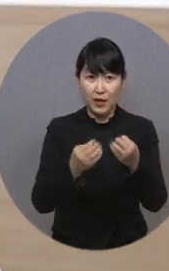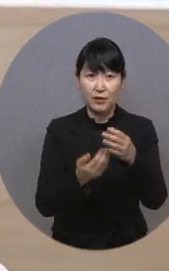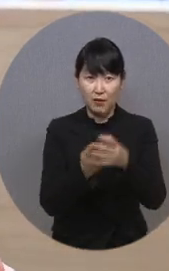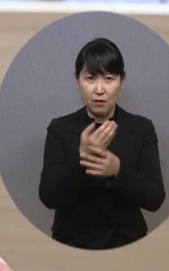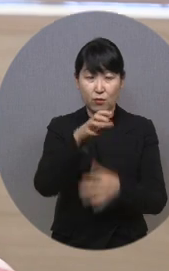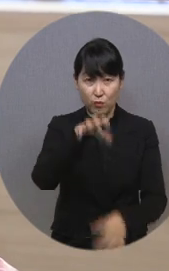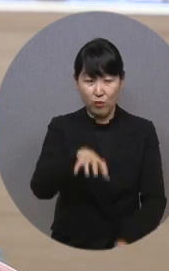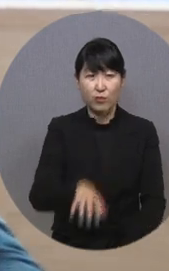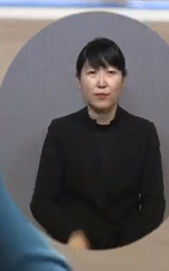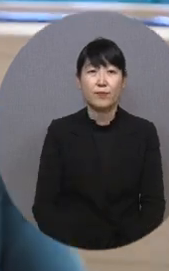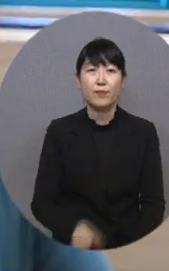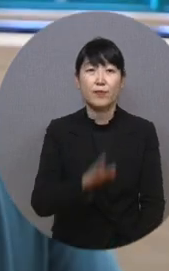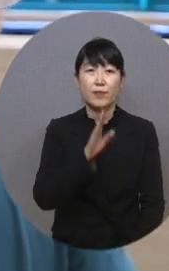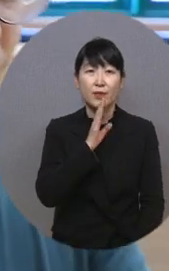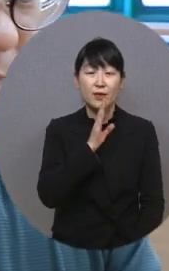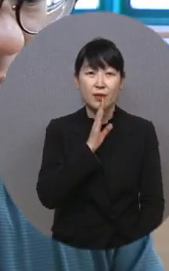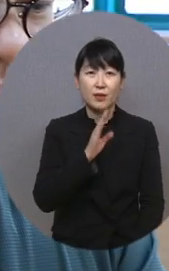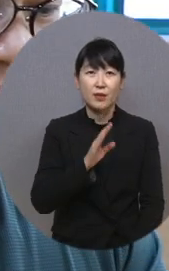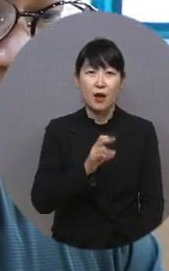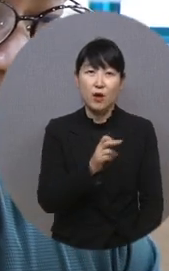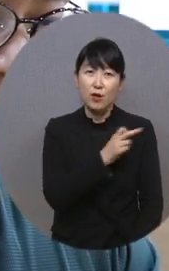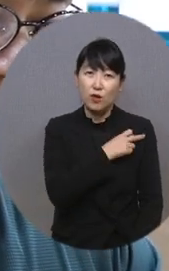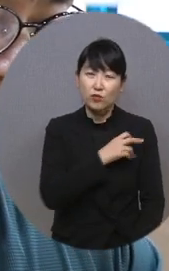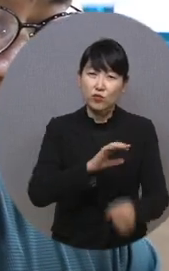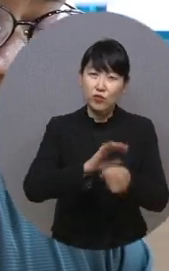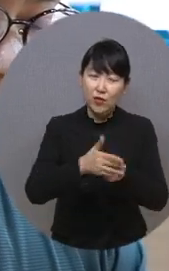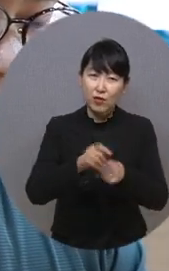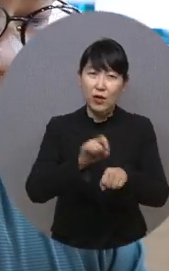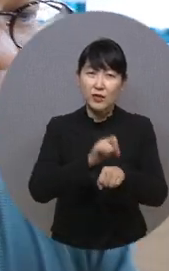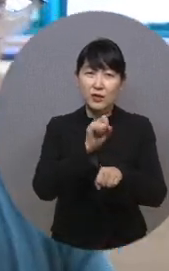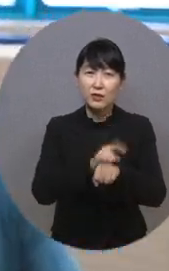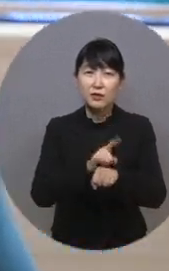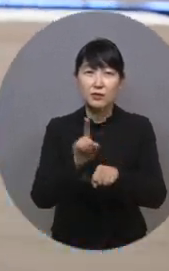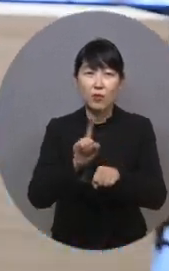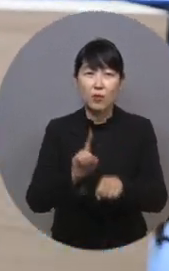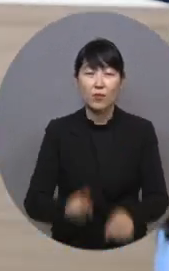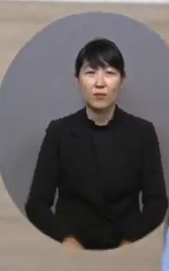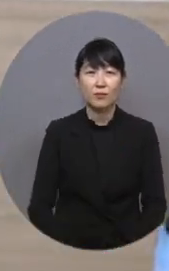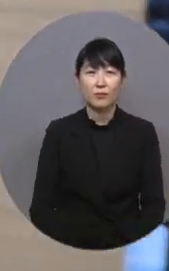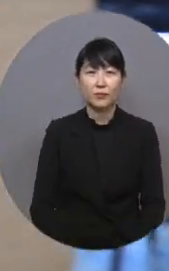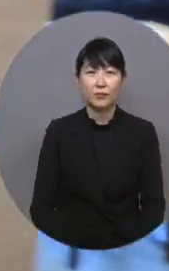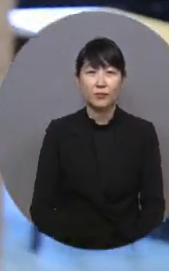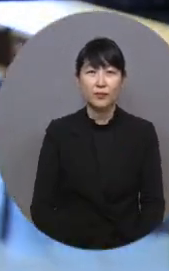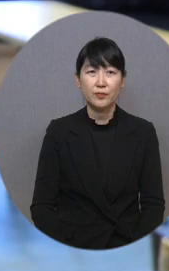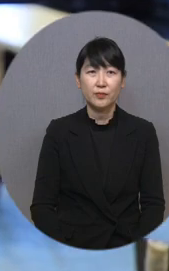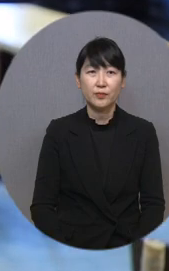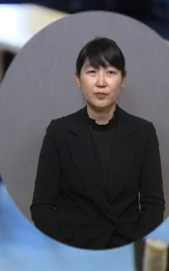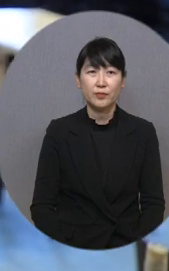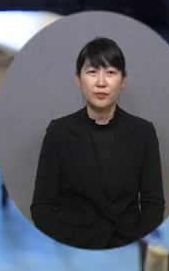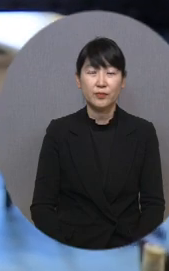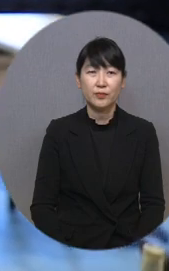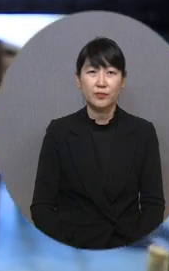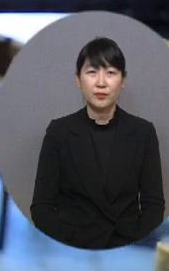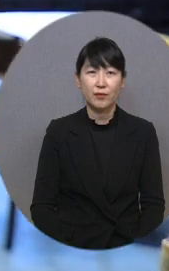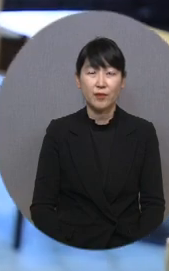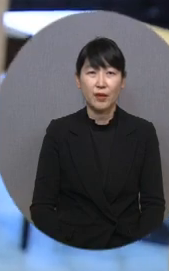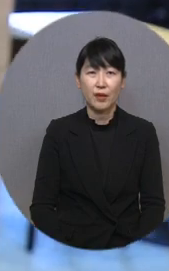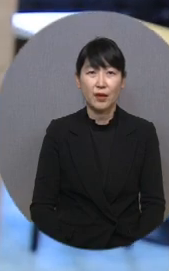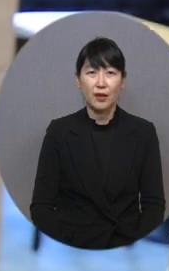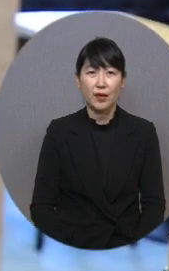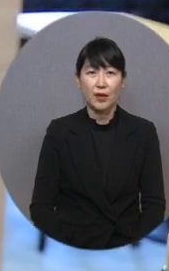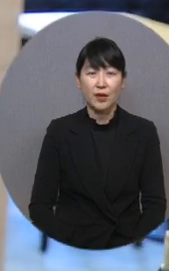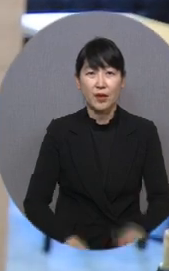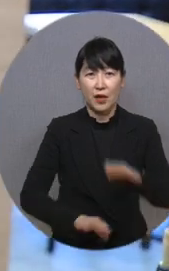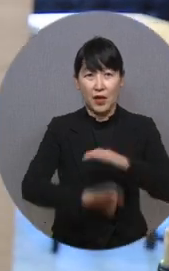맞습니다. 그러면 영주 사과만의 뭔가 특색이 있나요? 일단은 이게 일교차가